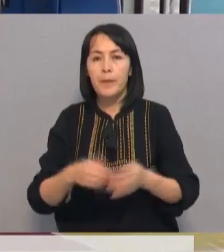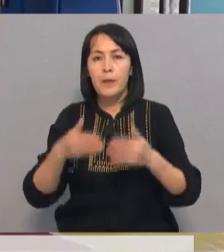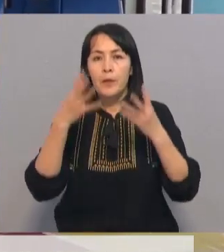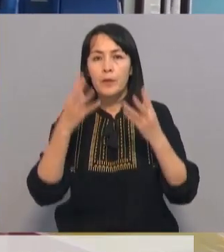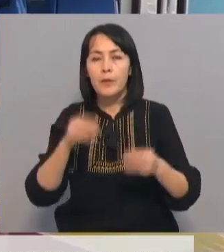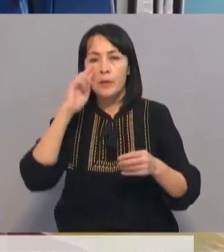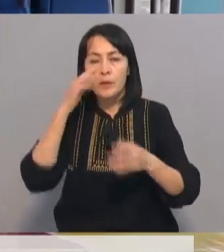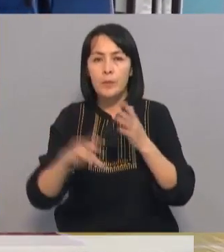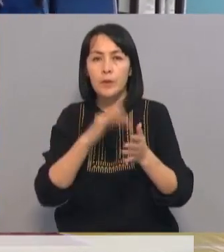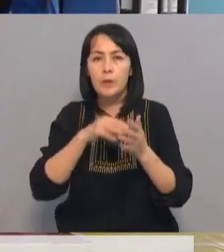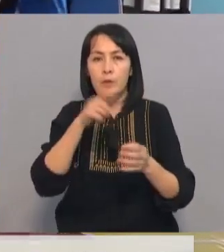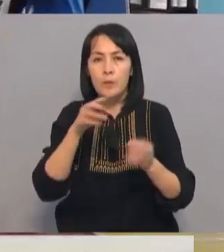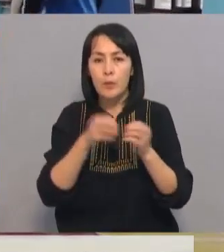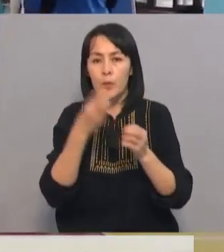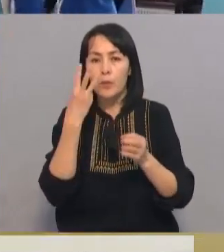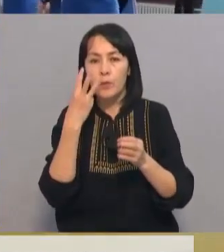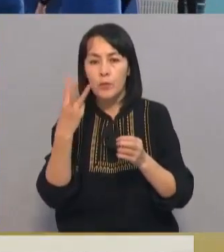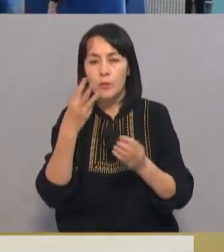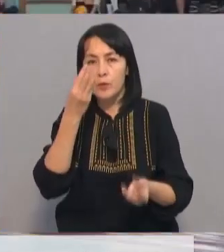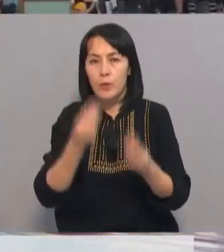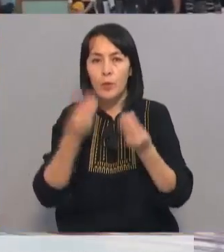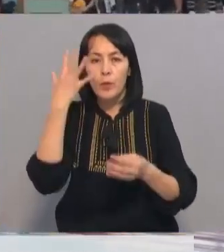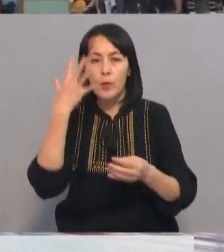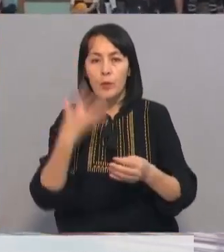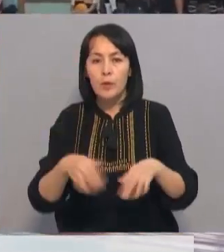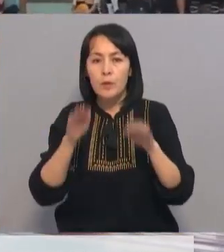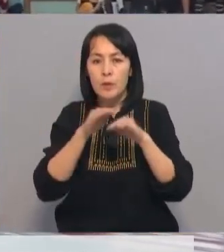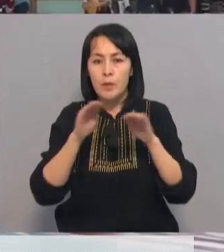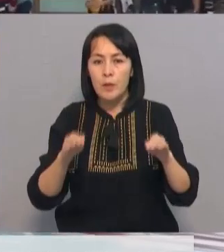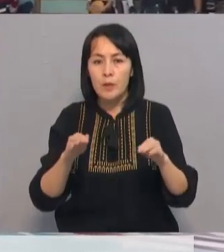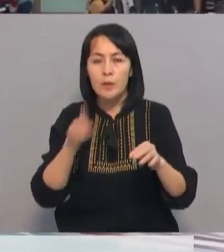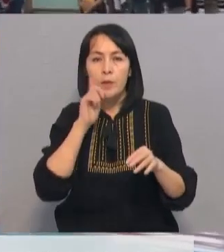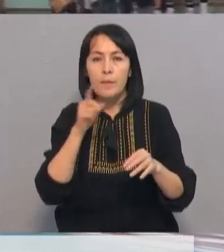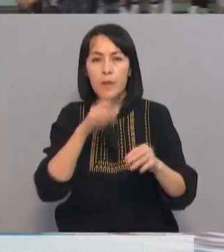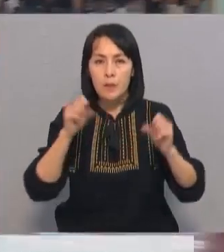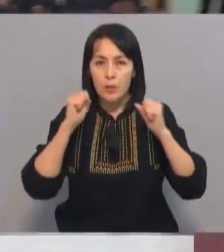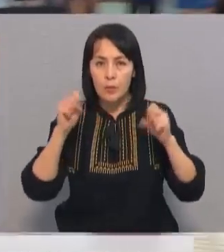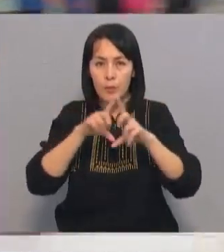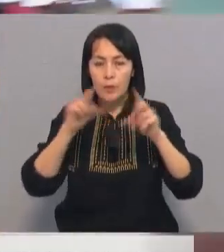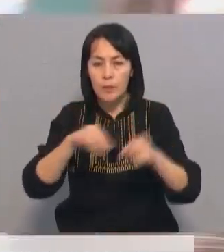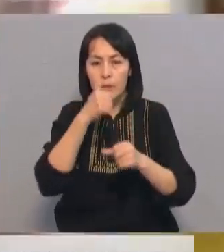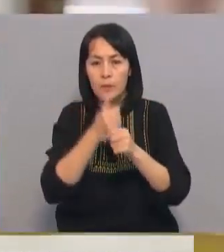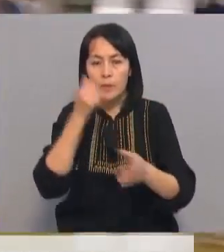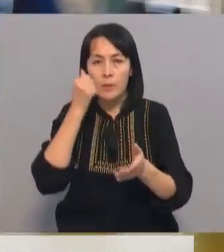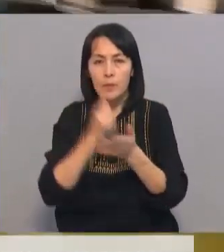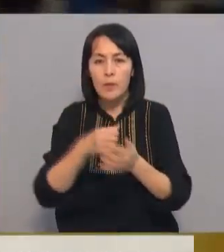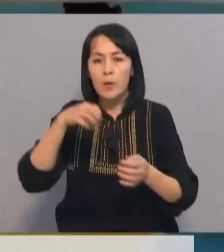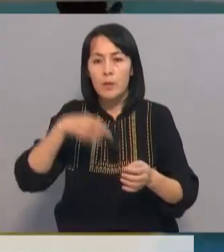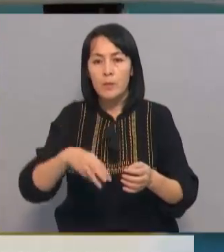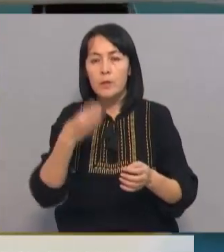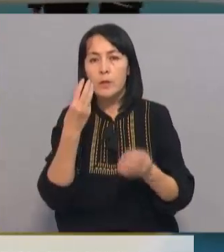ғана Шымкент қаласының нөмірі 13-ші ойын түрлерін балалар мен жасөспірімдер спорт мектебіне басшы болып тағайындалған